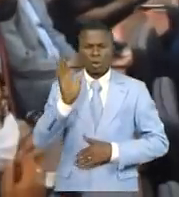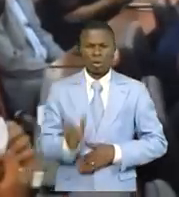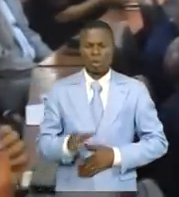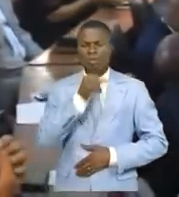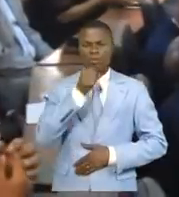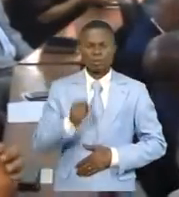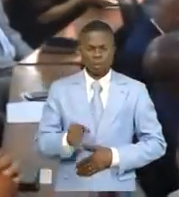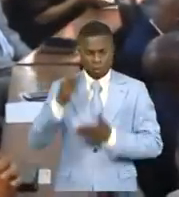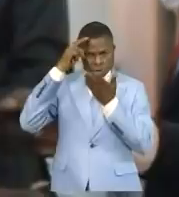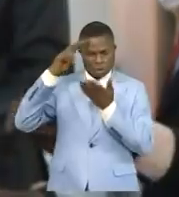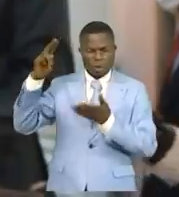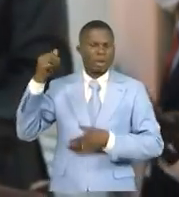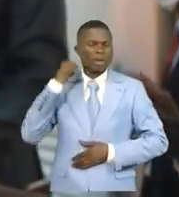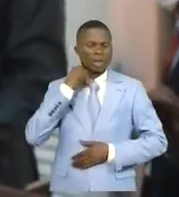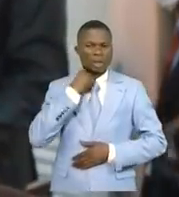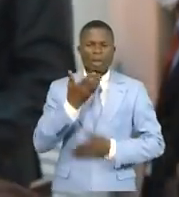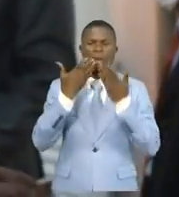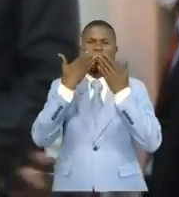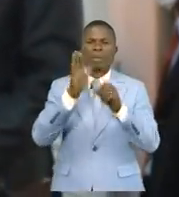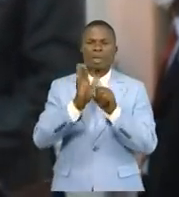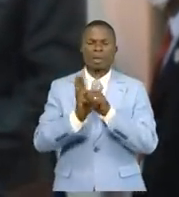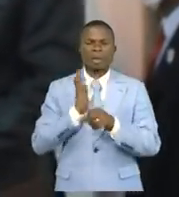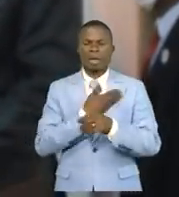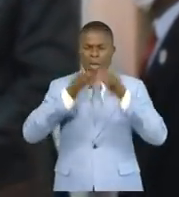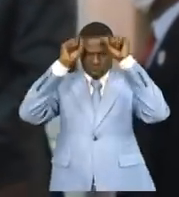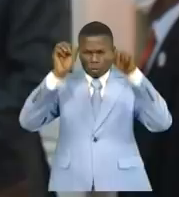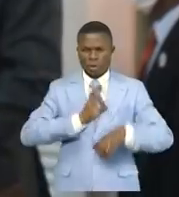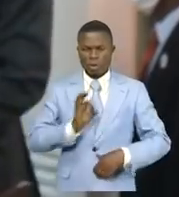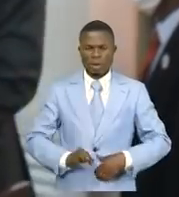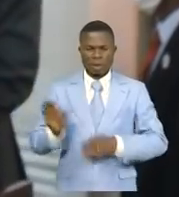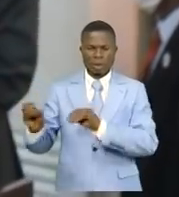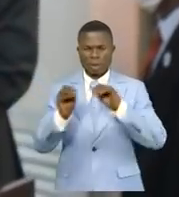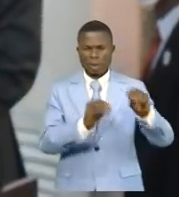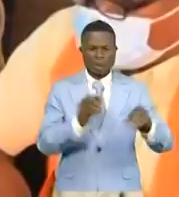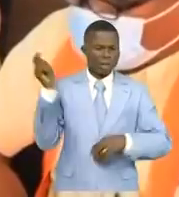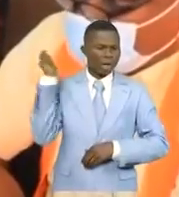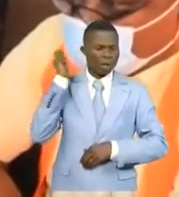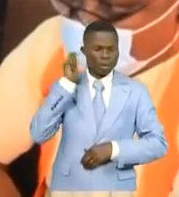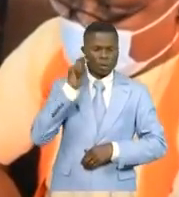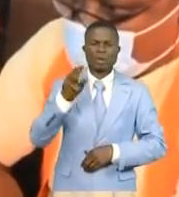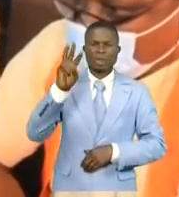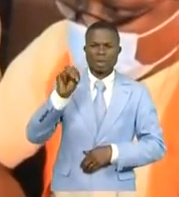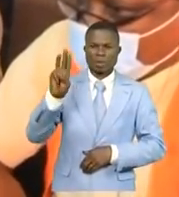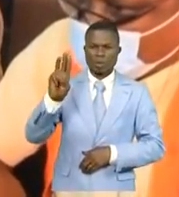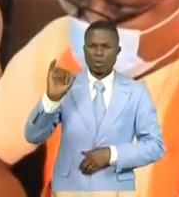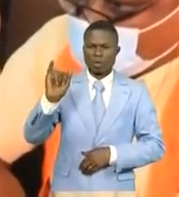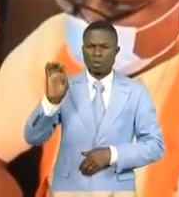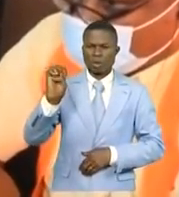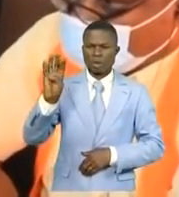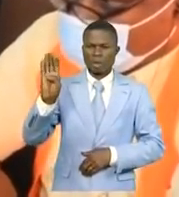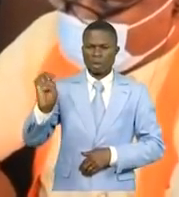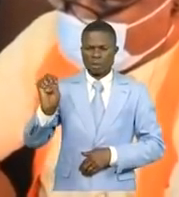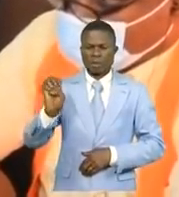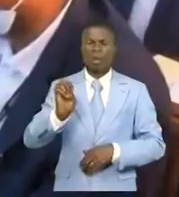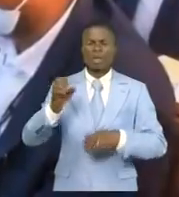de la faculté de médecine a dit merci au chef de l'État d'avoir placé le professeur Muyembe à la commande de la lutte contre la COVID